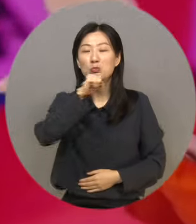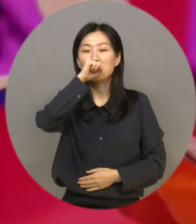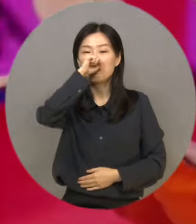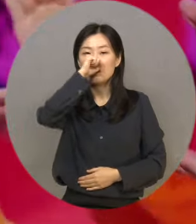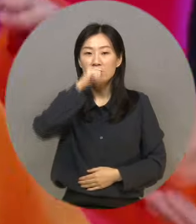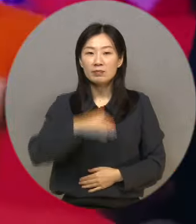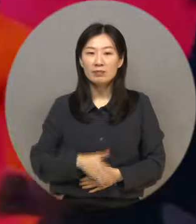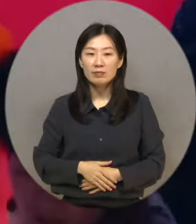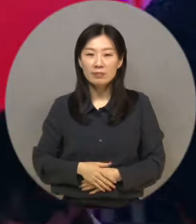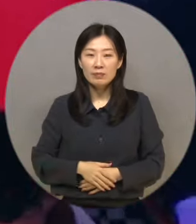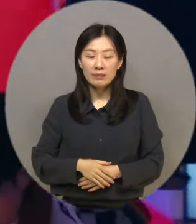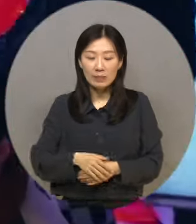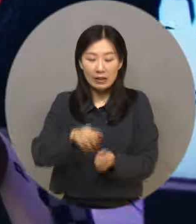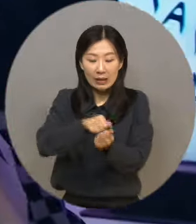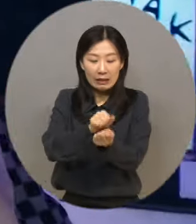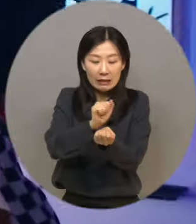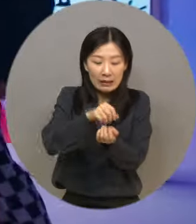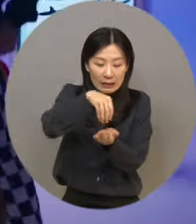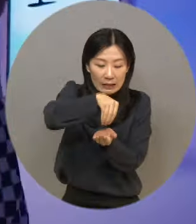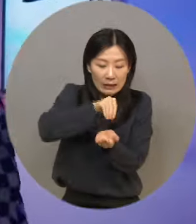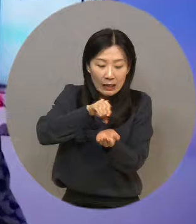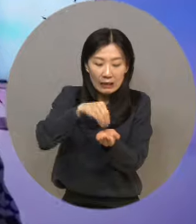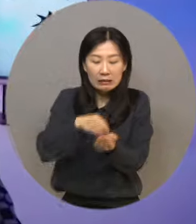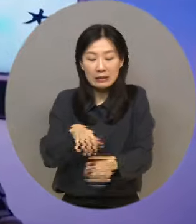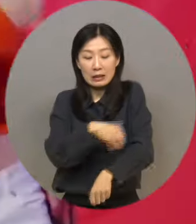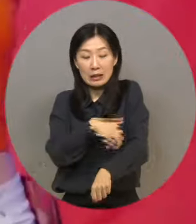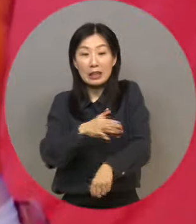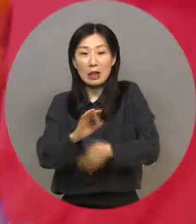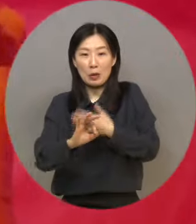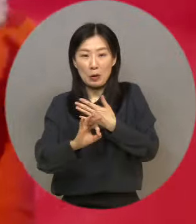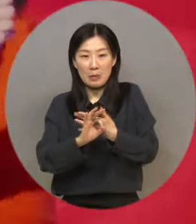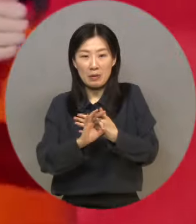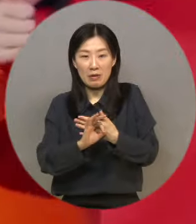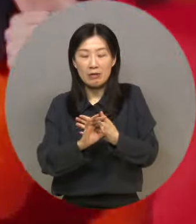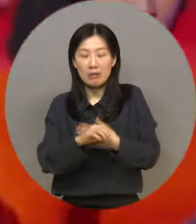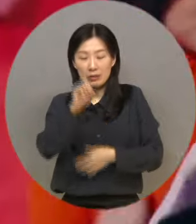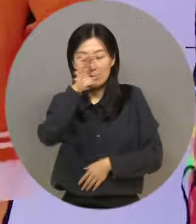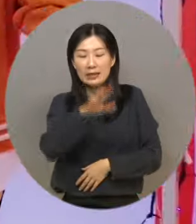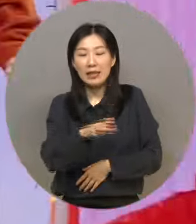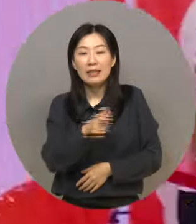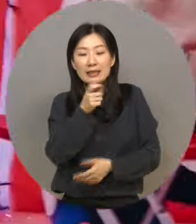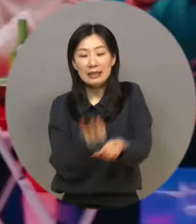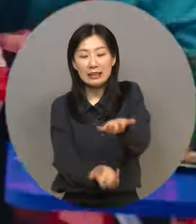까먹기 번거로우면 뭐 찜도 괜찮아.